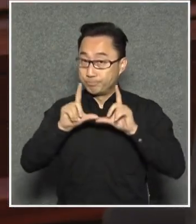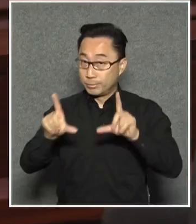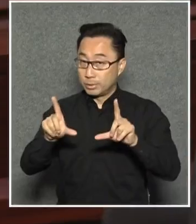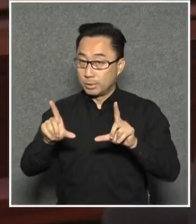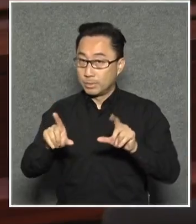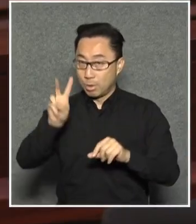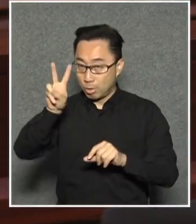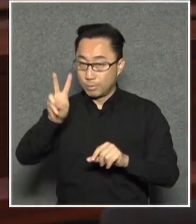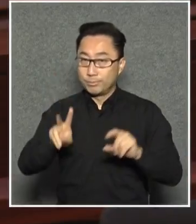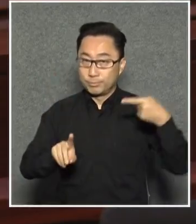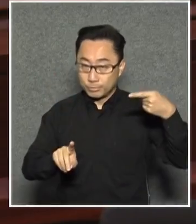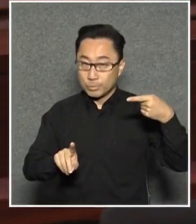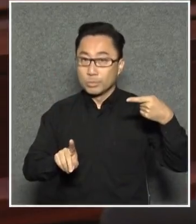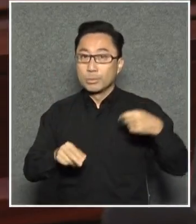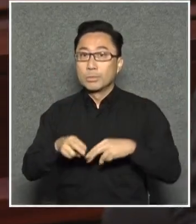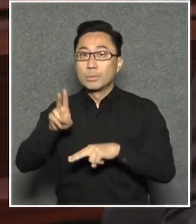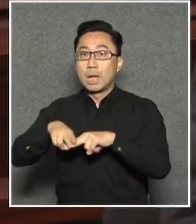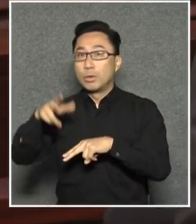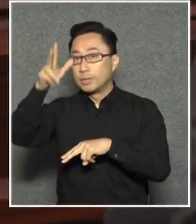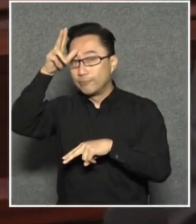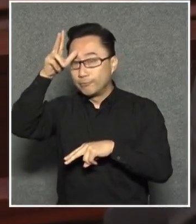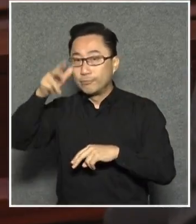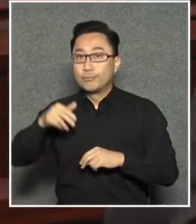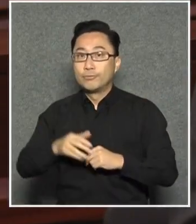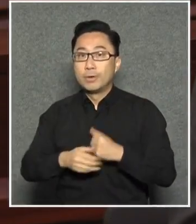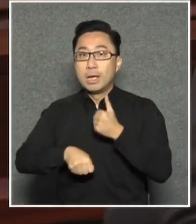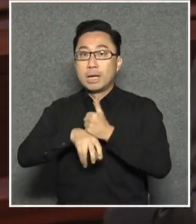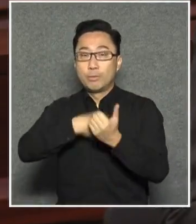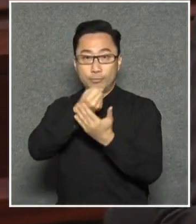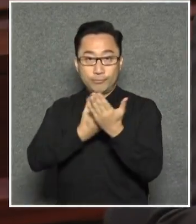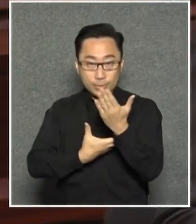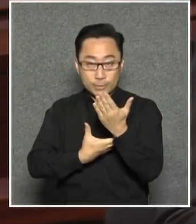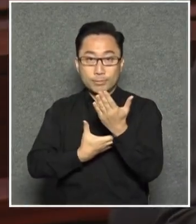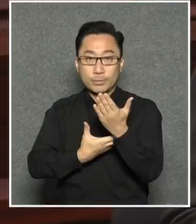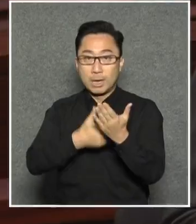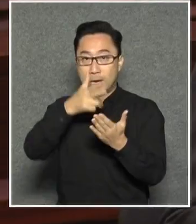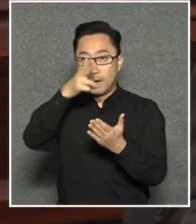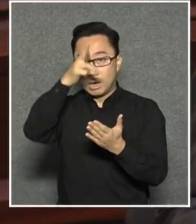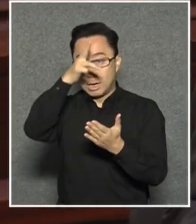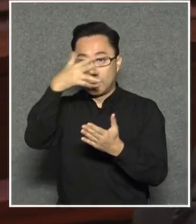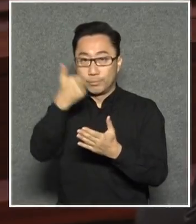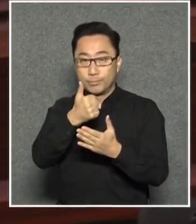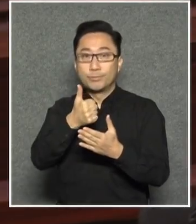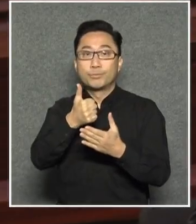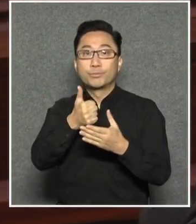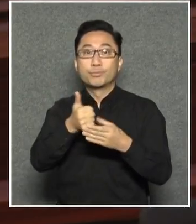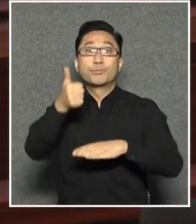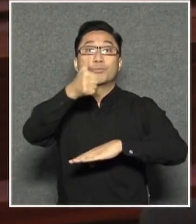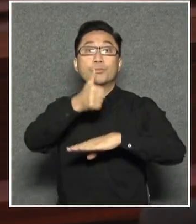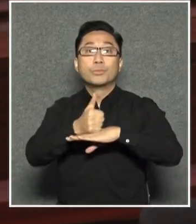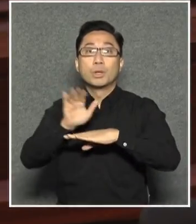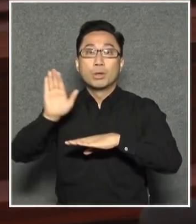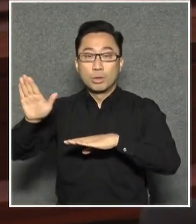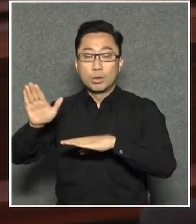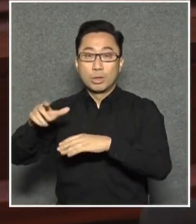嘅。第一咧就係中央人民政府喺基本法裏邊咧，喺行政長官產生辦法有佢嘅憲制嘅角色同埋